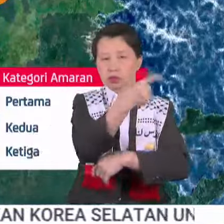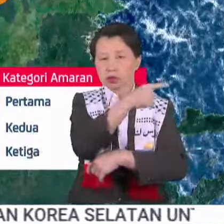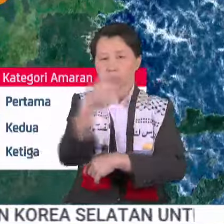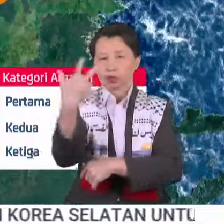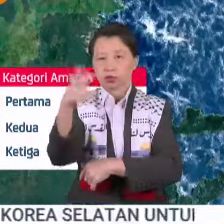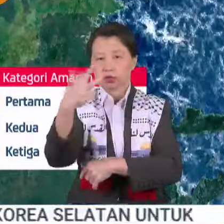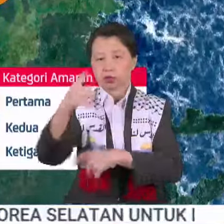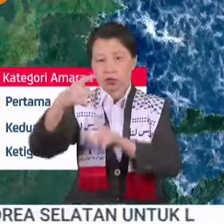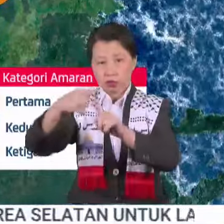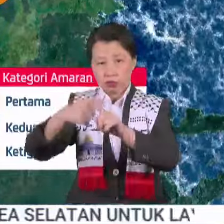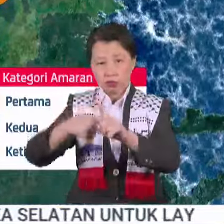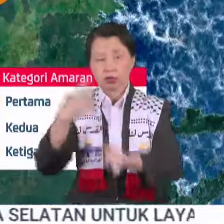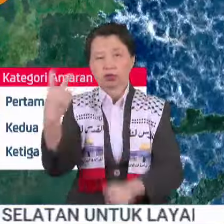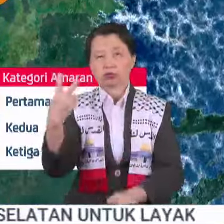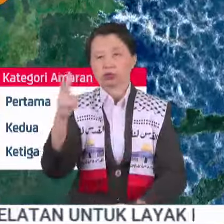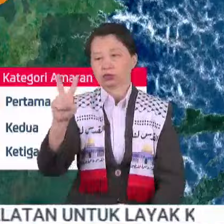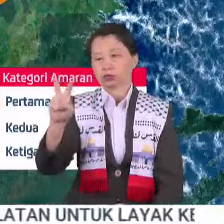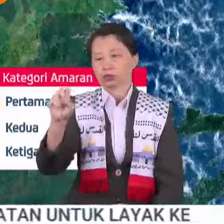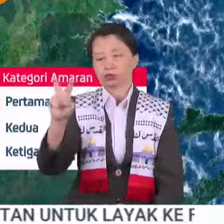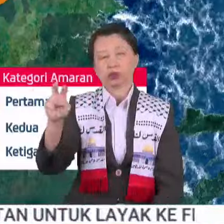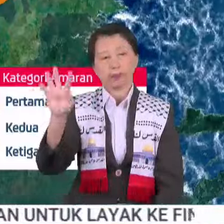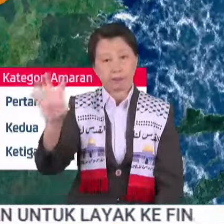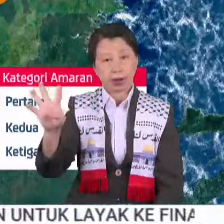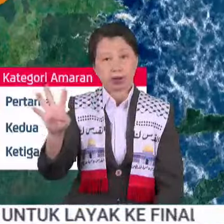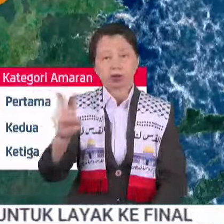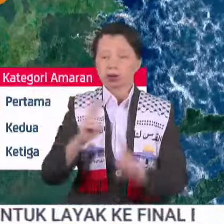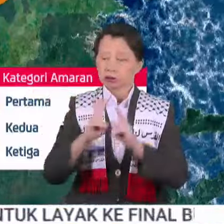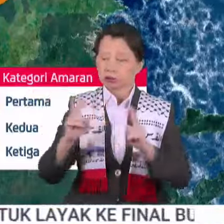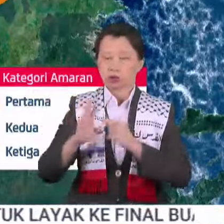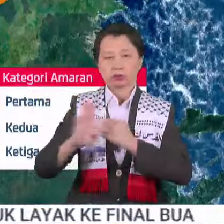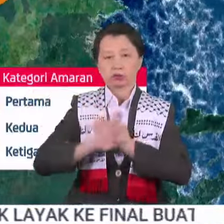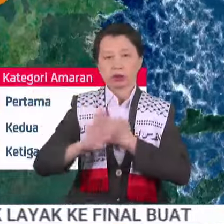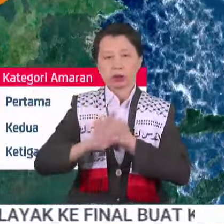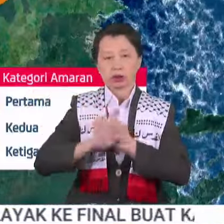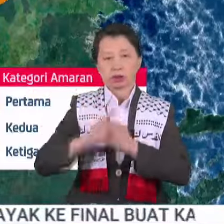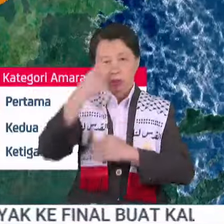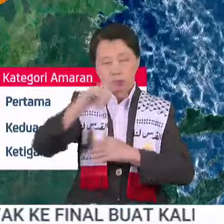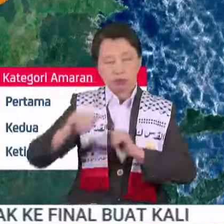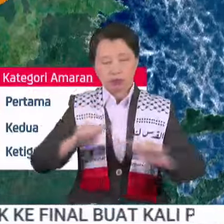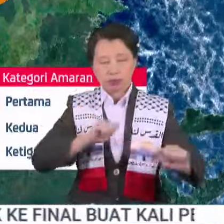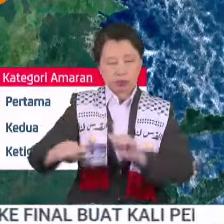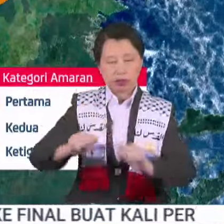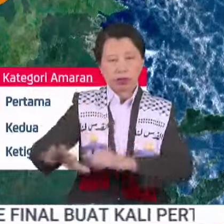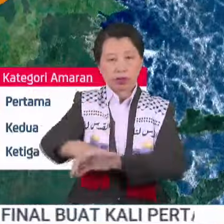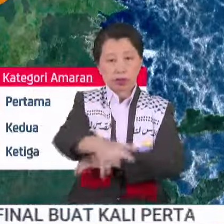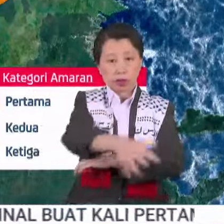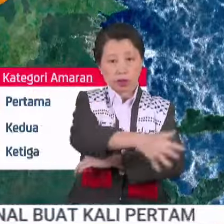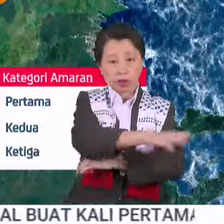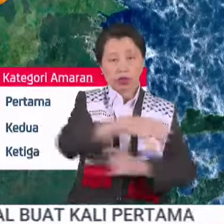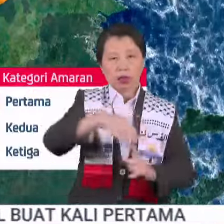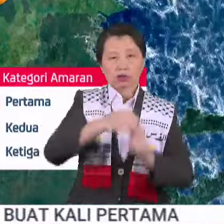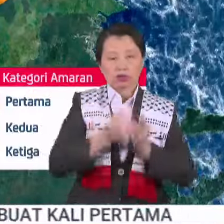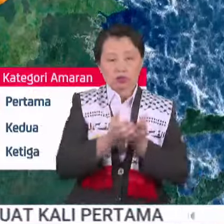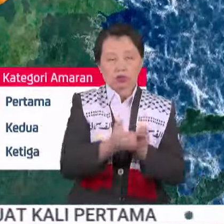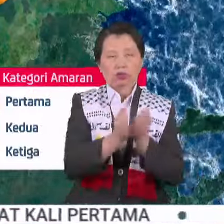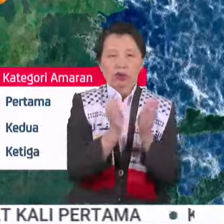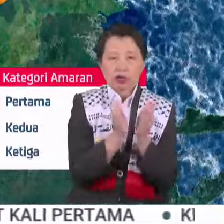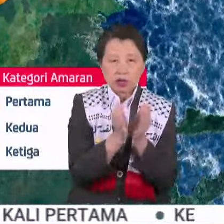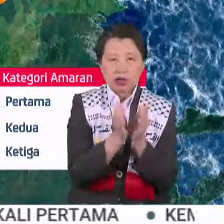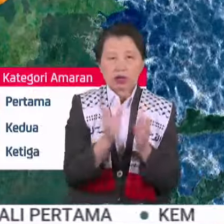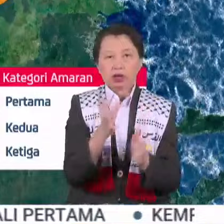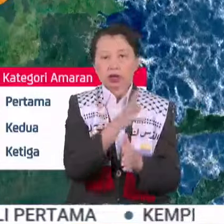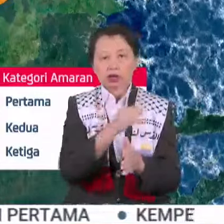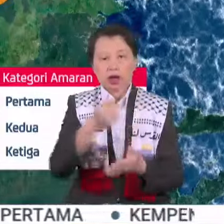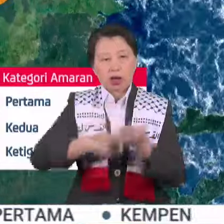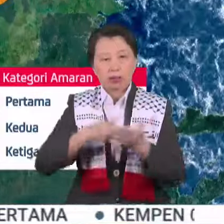13 Februari 2024 dan keadaan ini amat berbahaya kepada kesemua aktiviti laut, terutamanya bot-bot kecil, feri dan